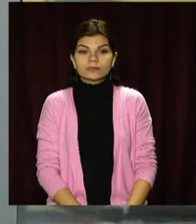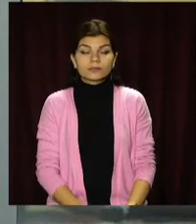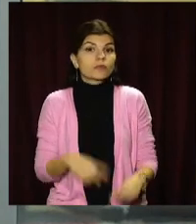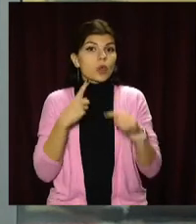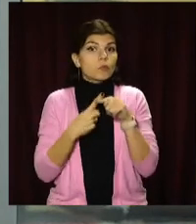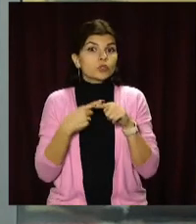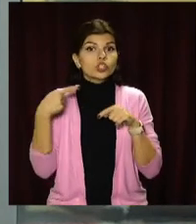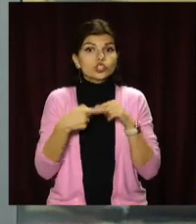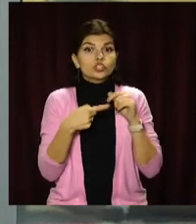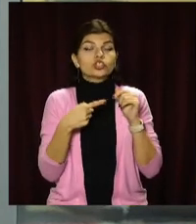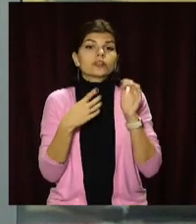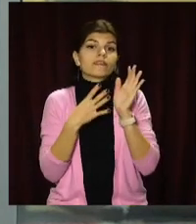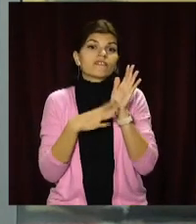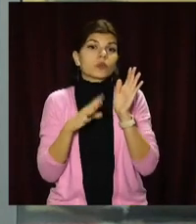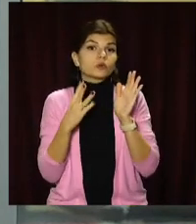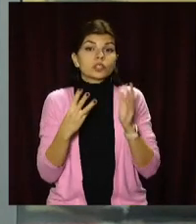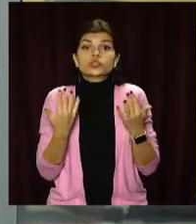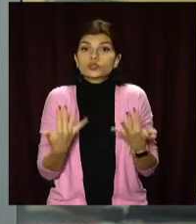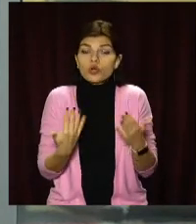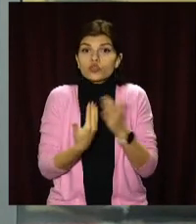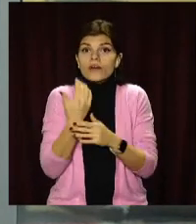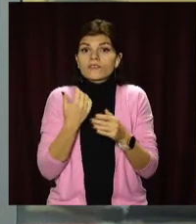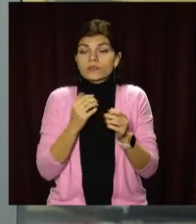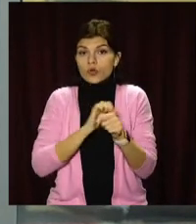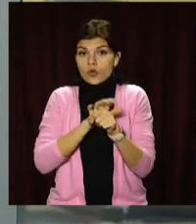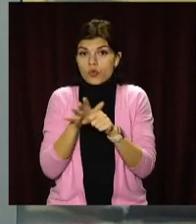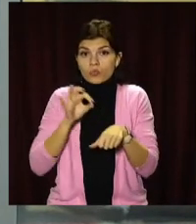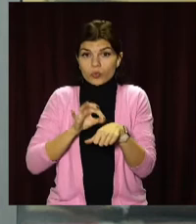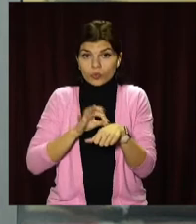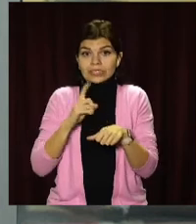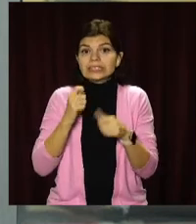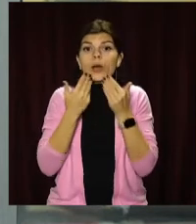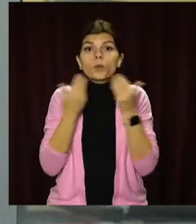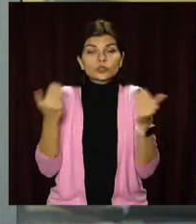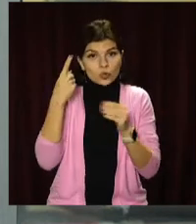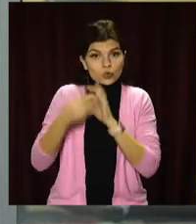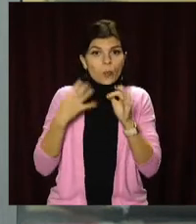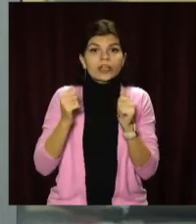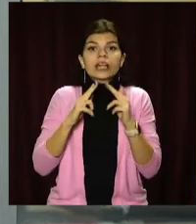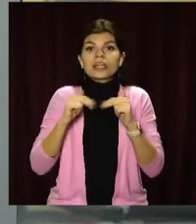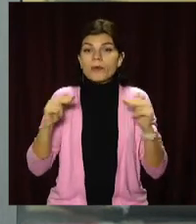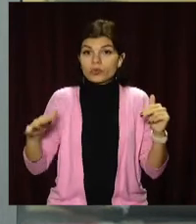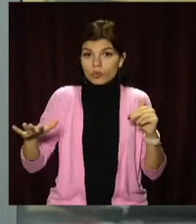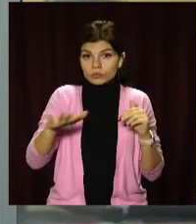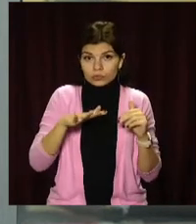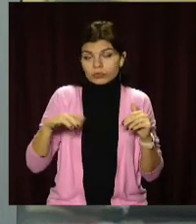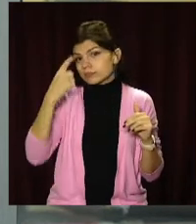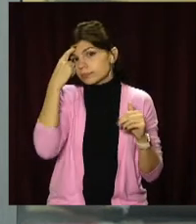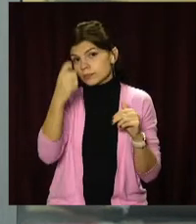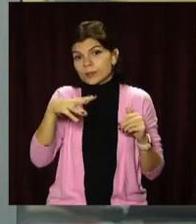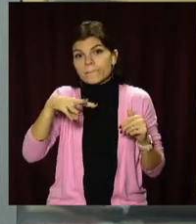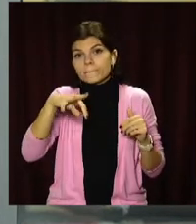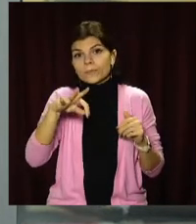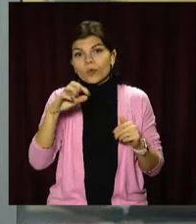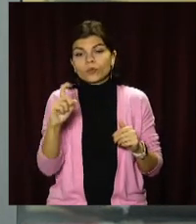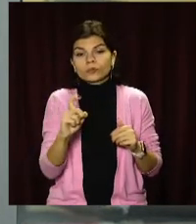Плюс 1093. Стільки нових випадків ковід зареєстрували за останню добу на Дніпропетровщині. Про це повідомили в